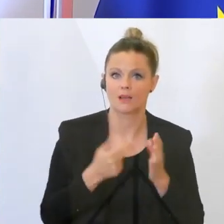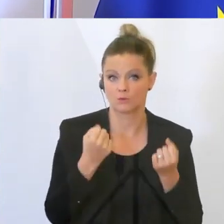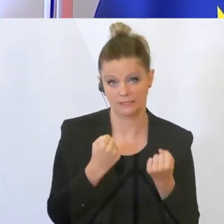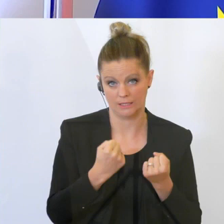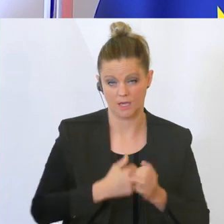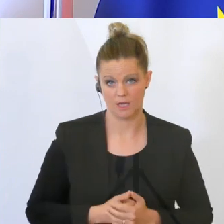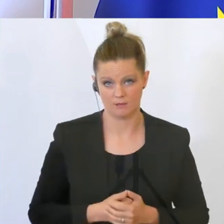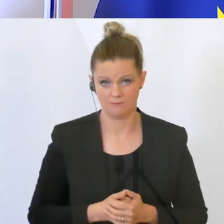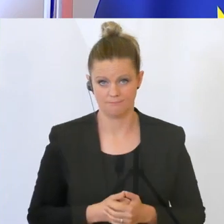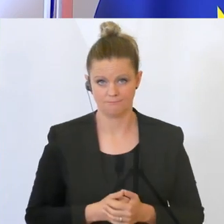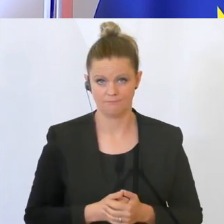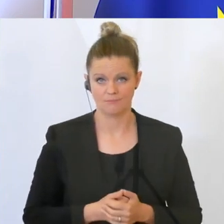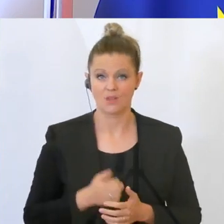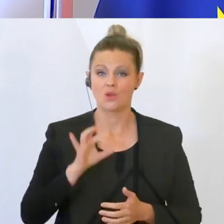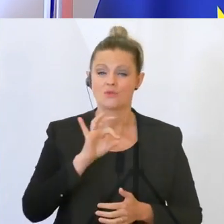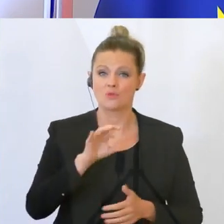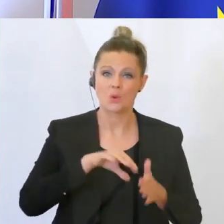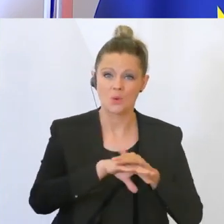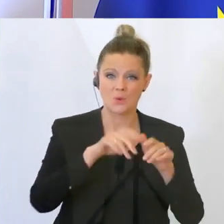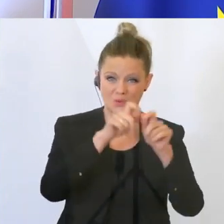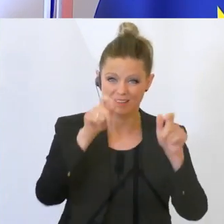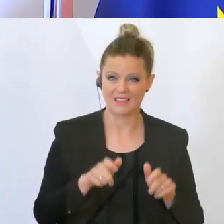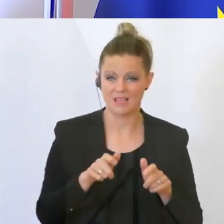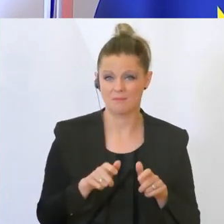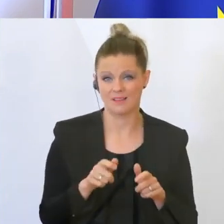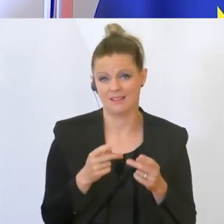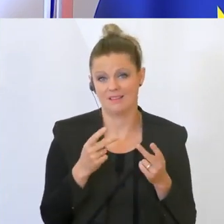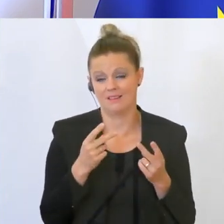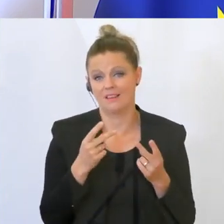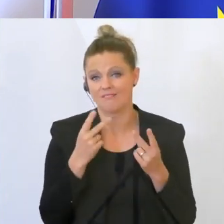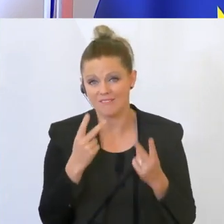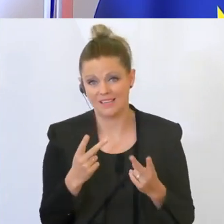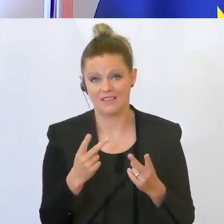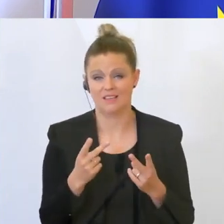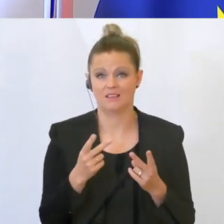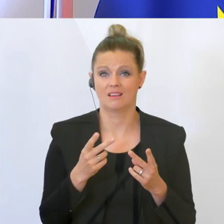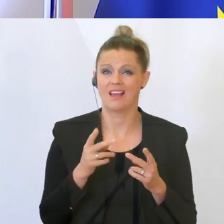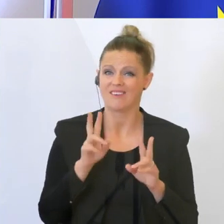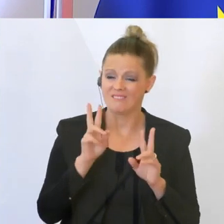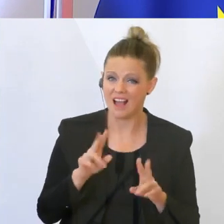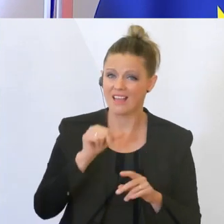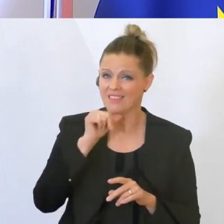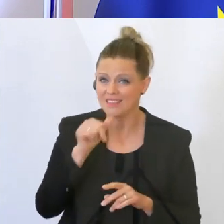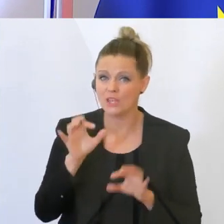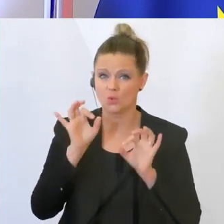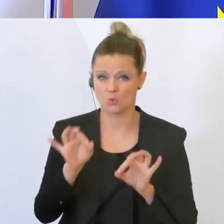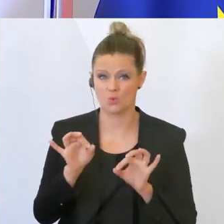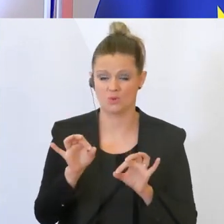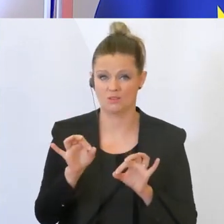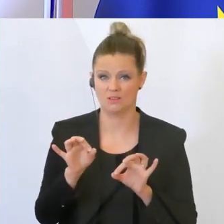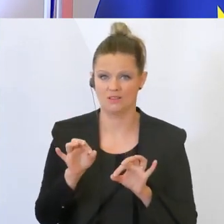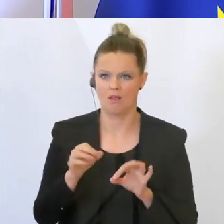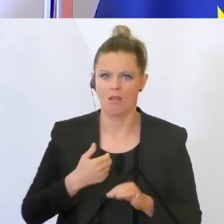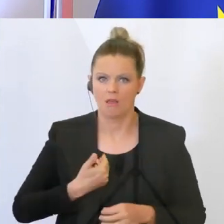Denn wenn es eines gibt für Unternehmen, das für diese nicht gut ist und für sie Gift ist, ist Unsicherheit und